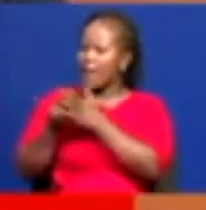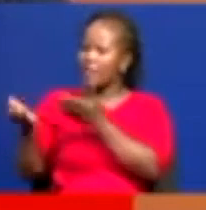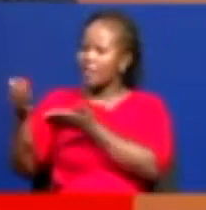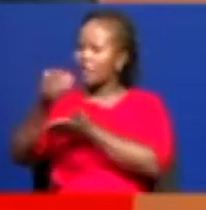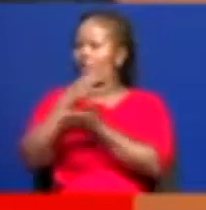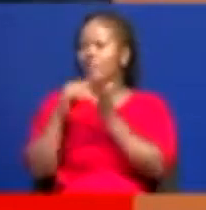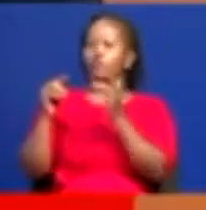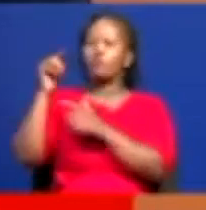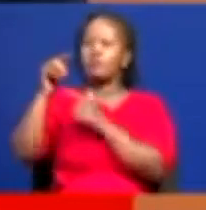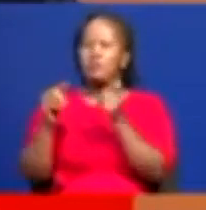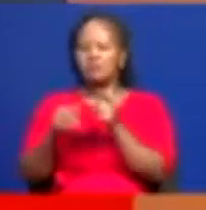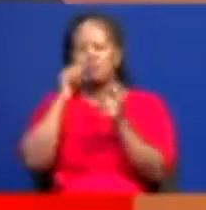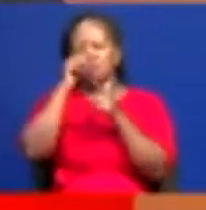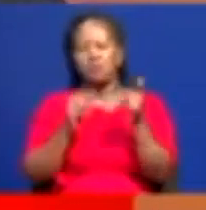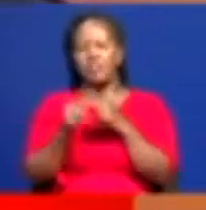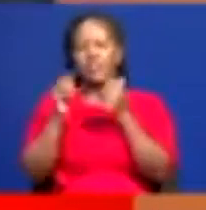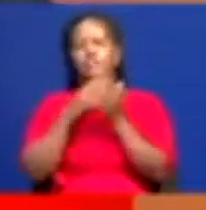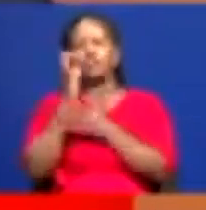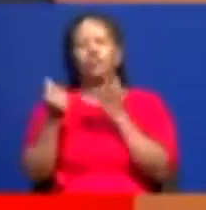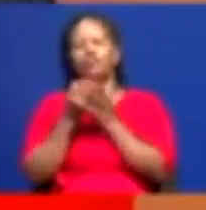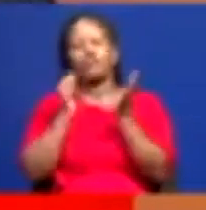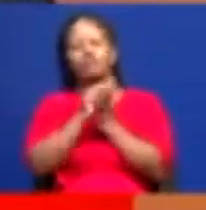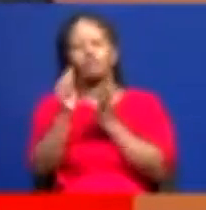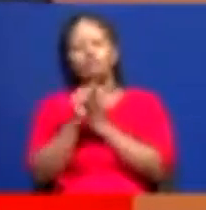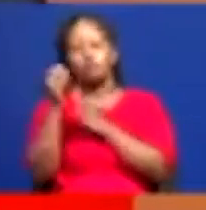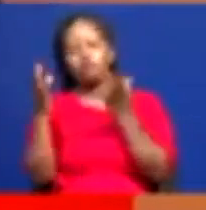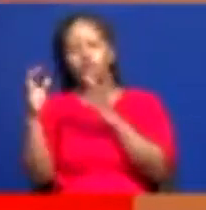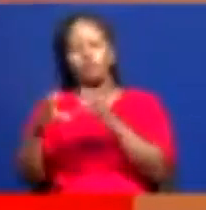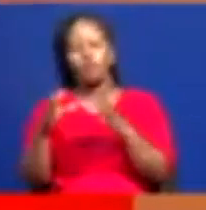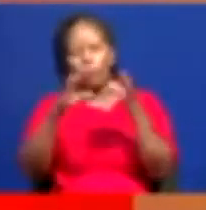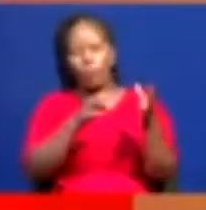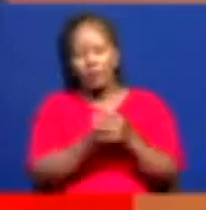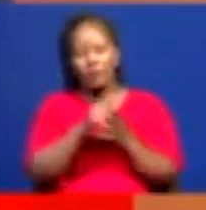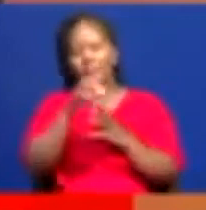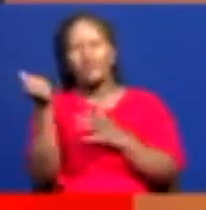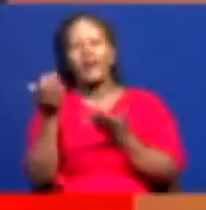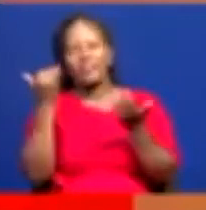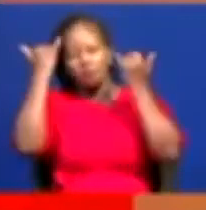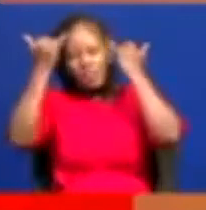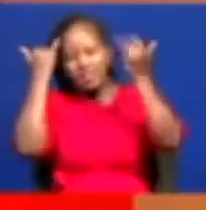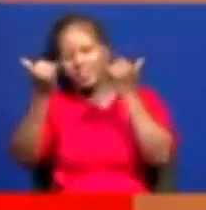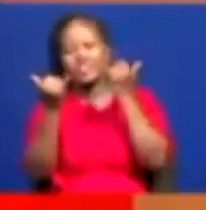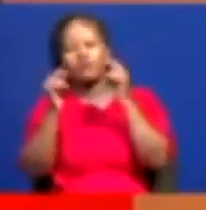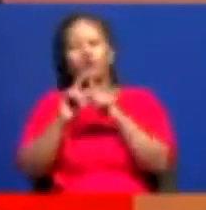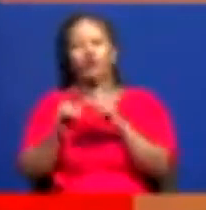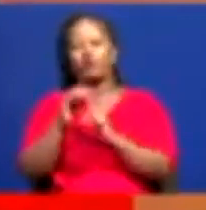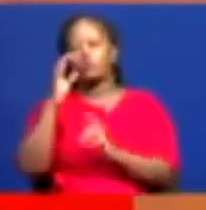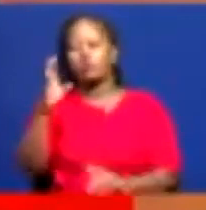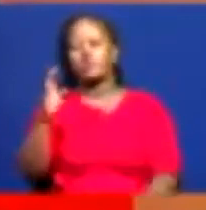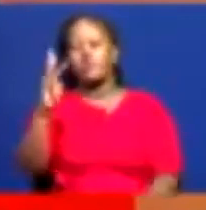kwa CMOs, zile ziko kwa publishing industry, zile ziko kwa creative industry, CMOs katika muziki na